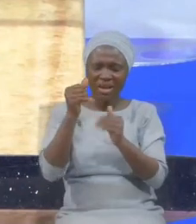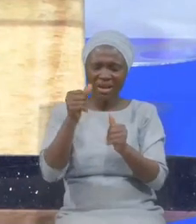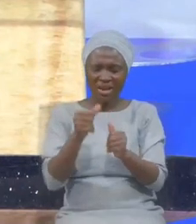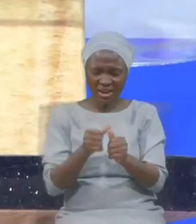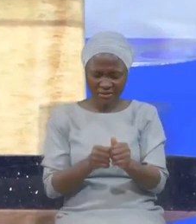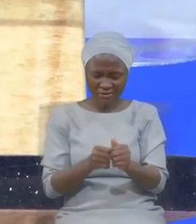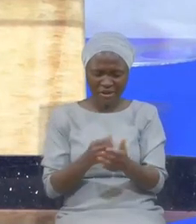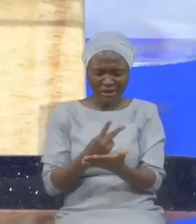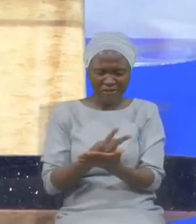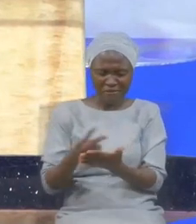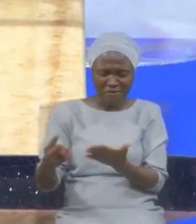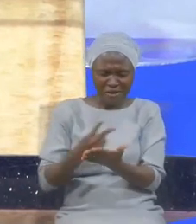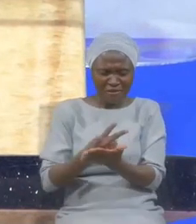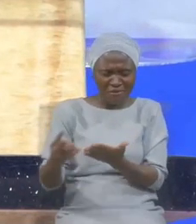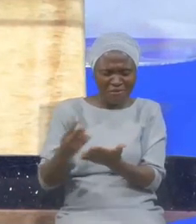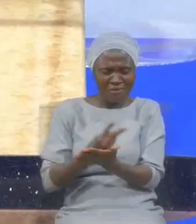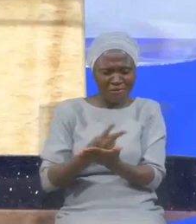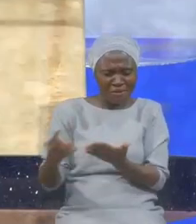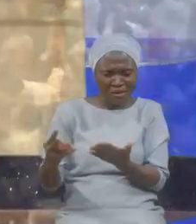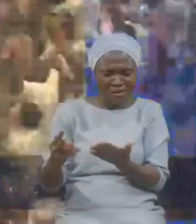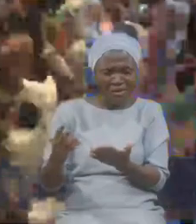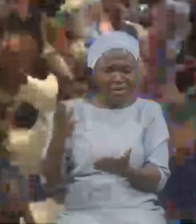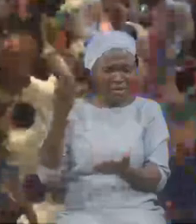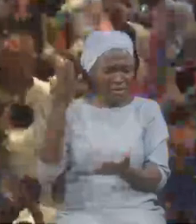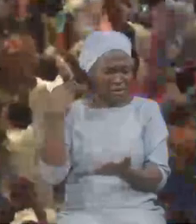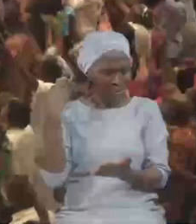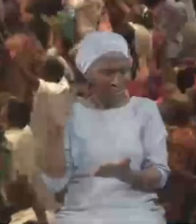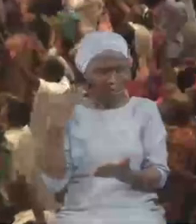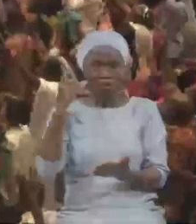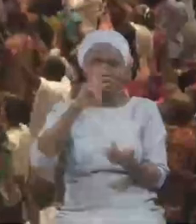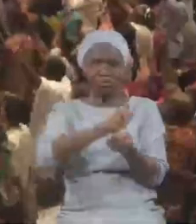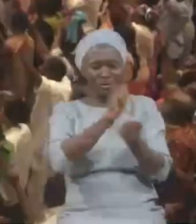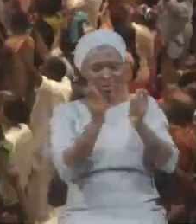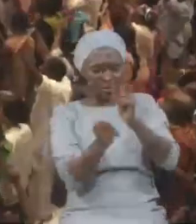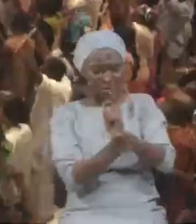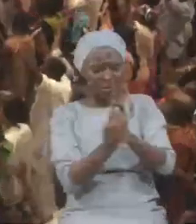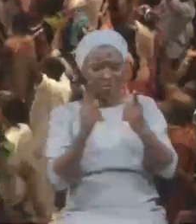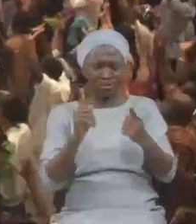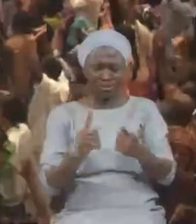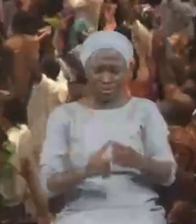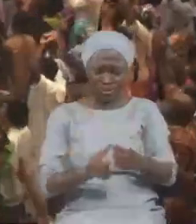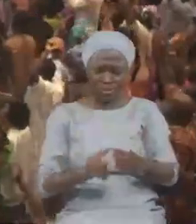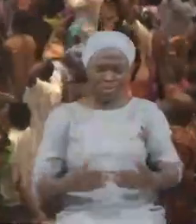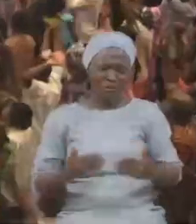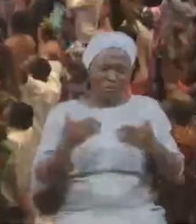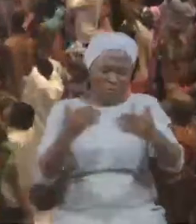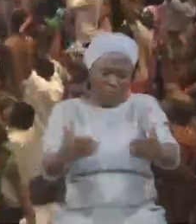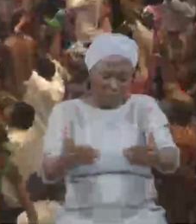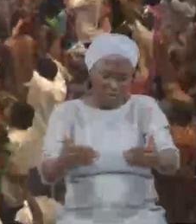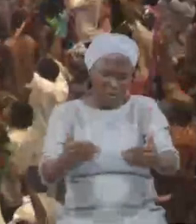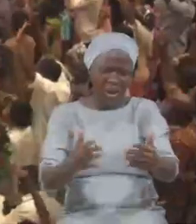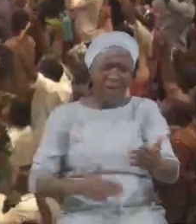que tout retard se transforme en première position. La stérilité à